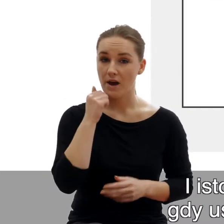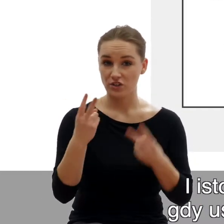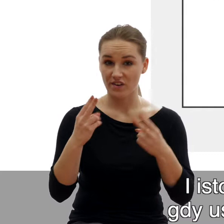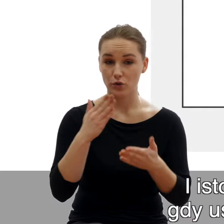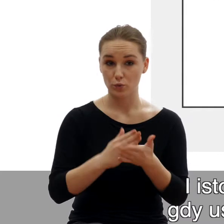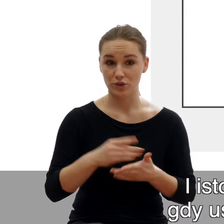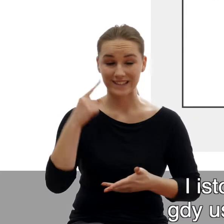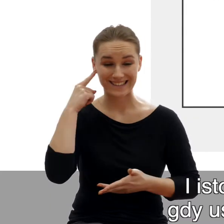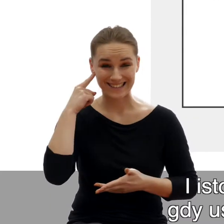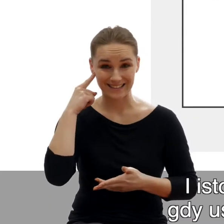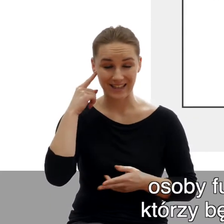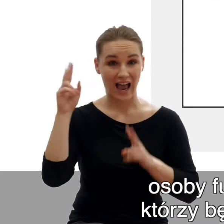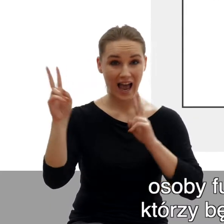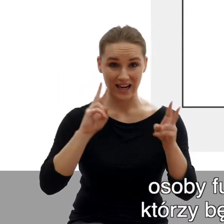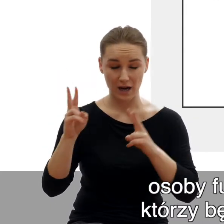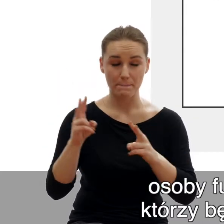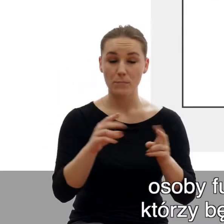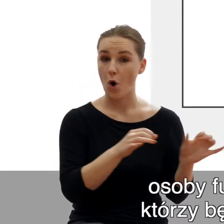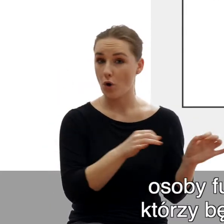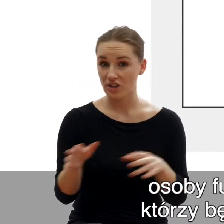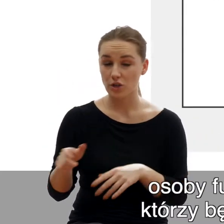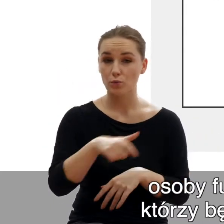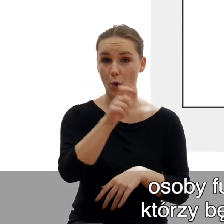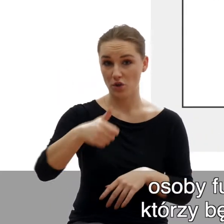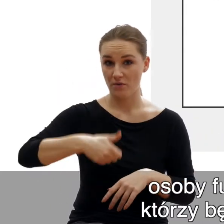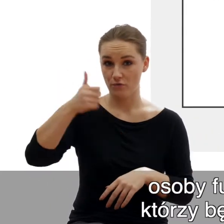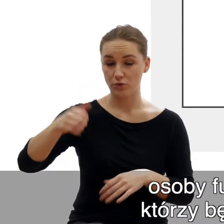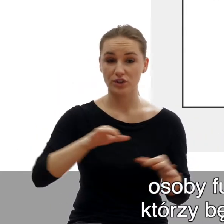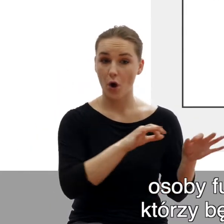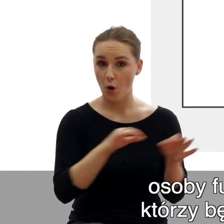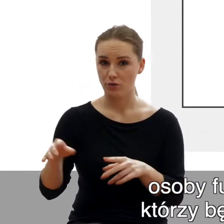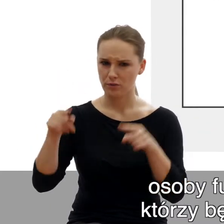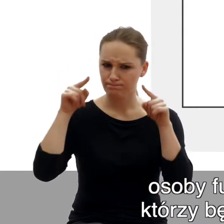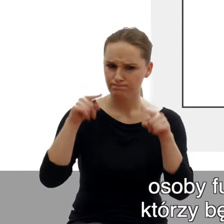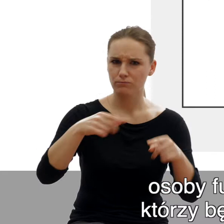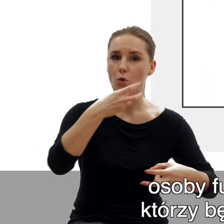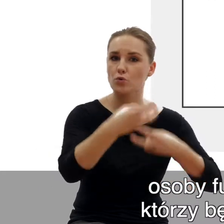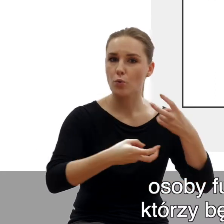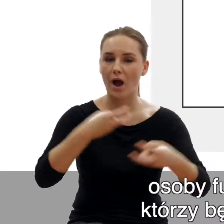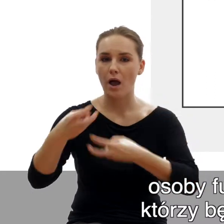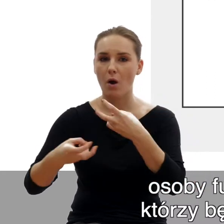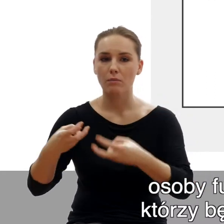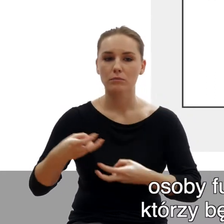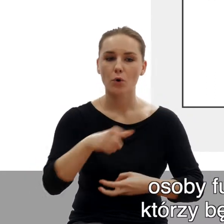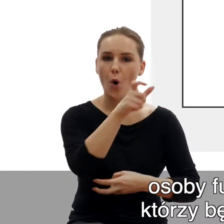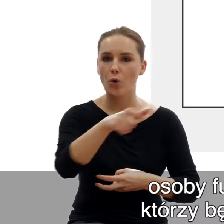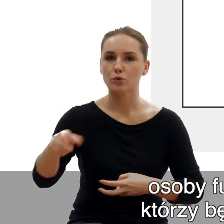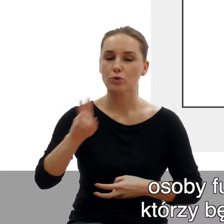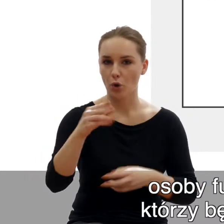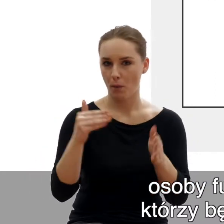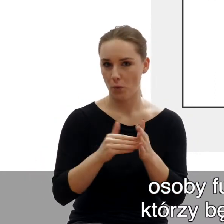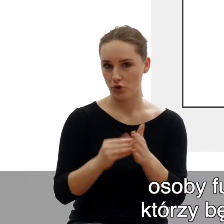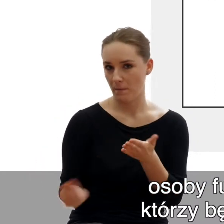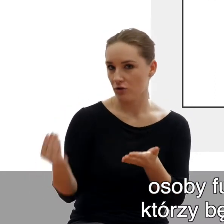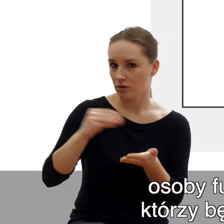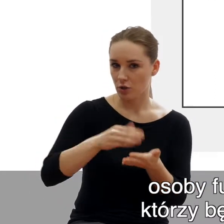pierwsze dźwięki alarmu, osoby funkcyjne zaczęły szukać takich ludzi, którzy będą potrzebowali